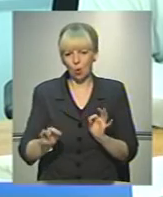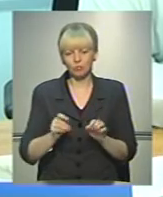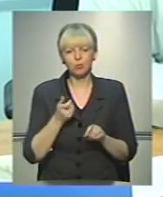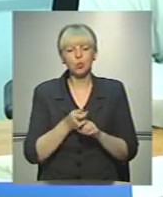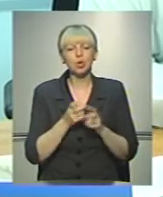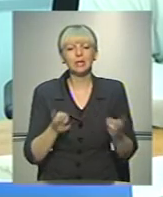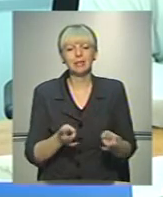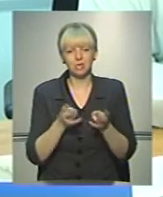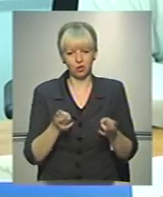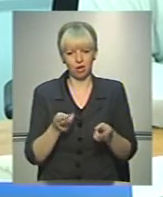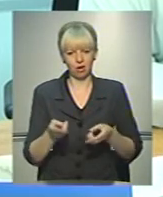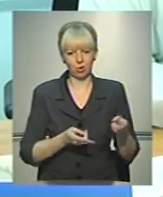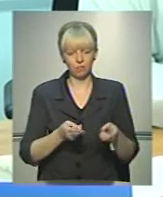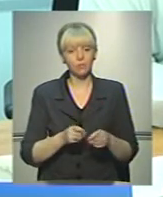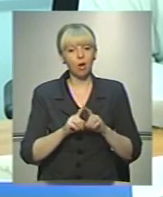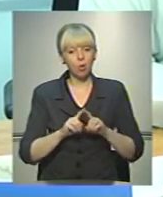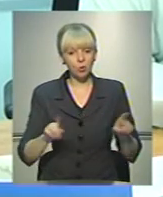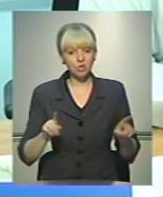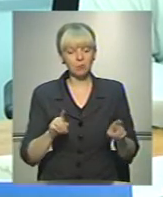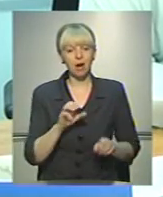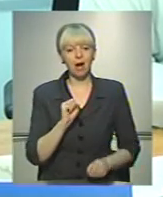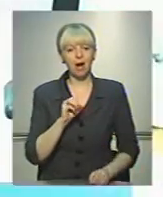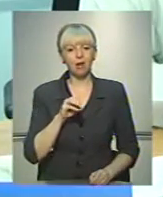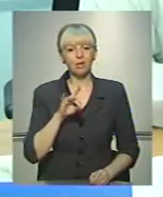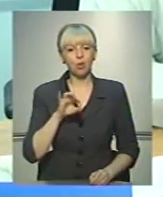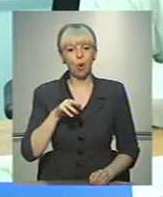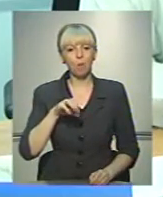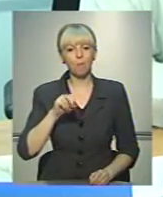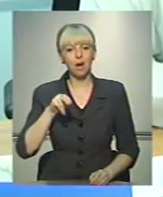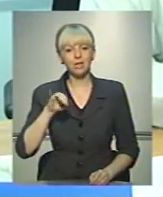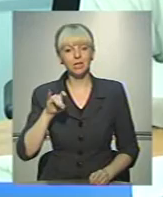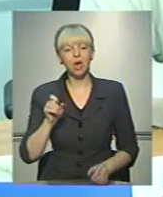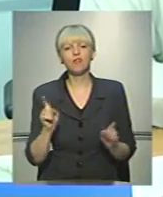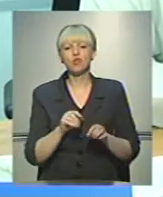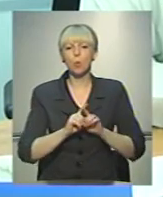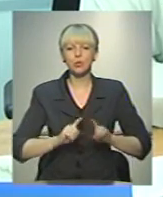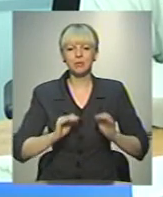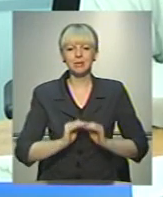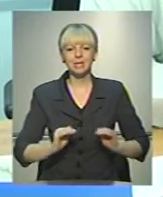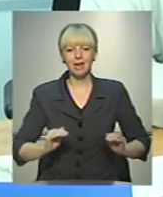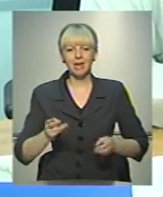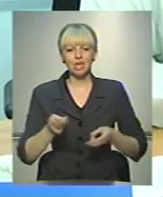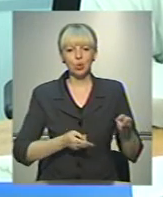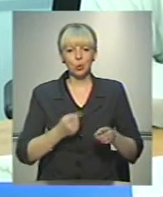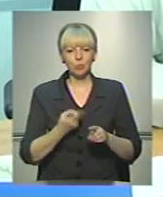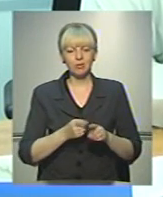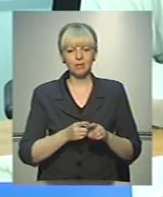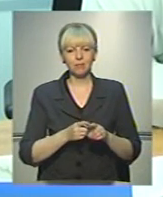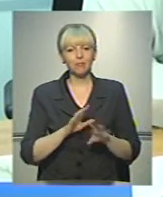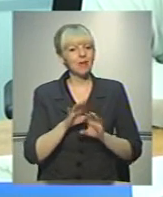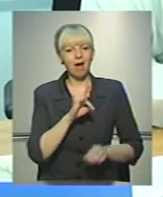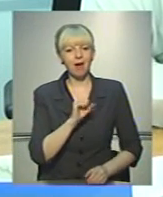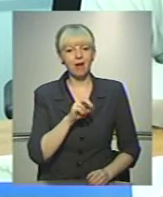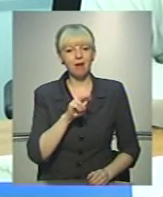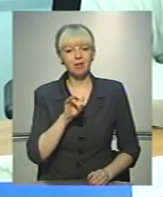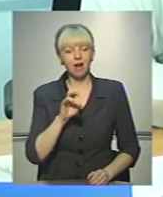ніжна хірургія, особливо атравматична. А в чому особливість дитячої хірургії? Що це не